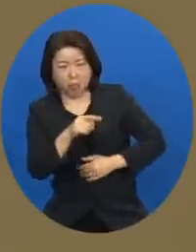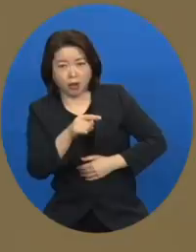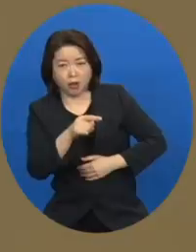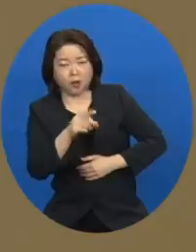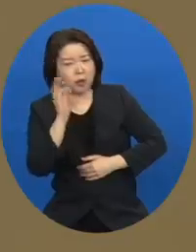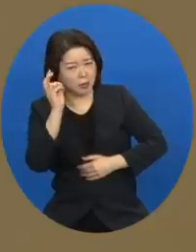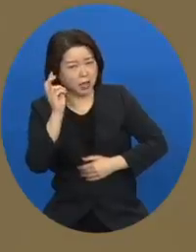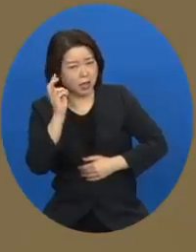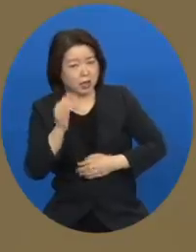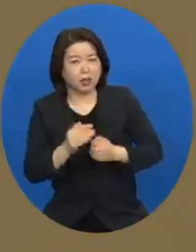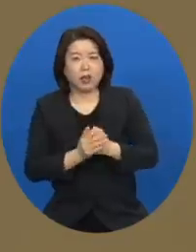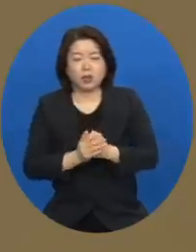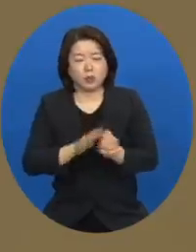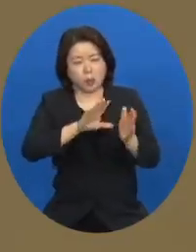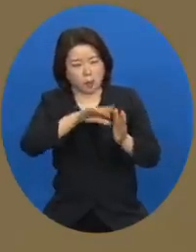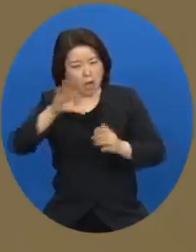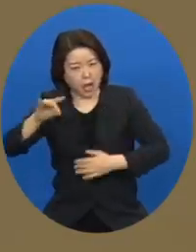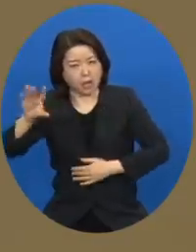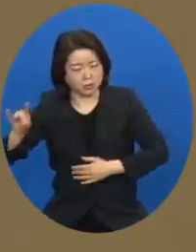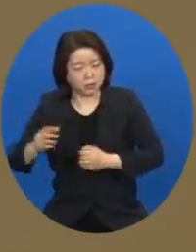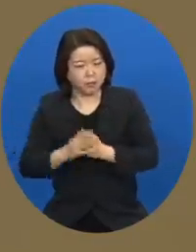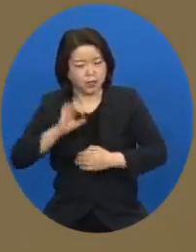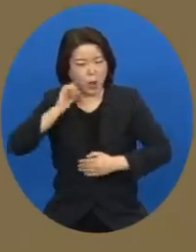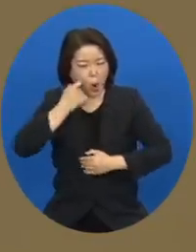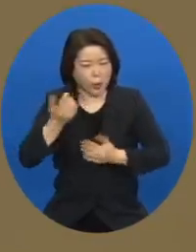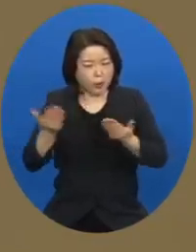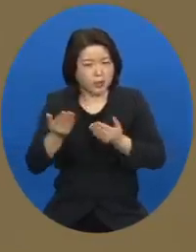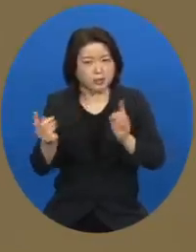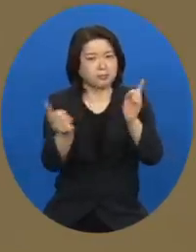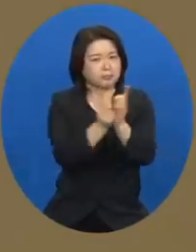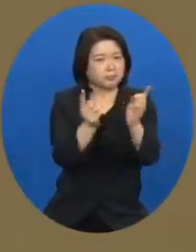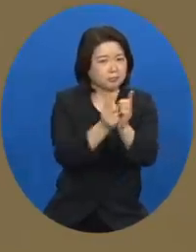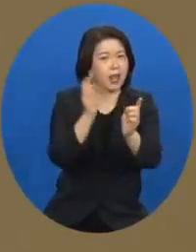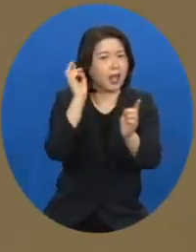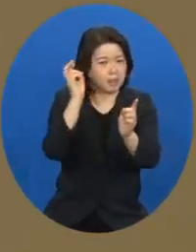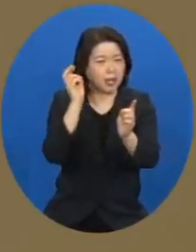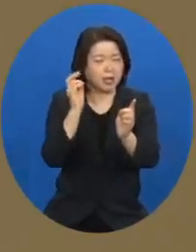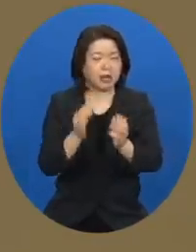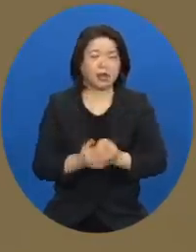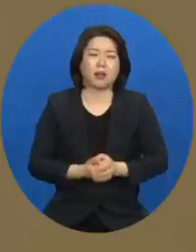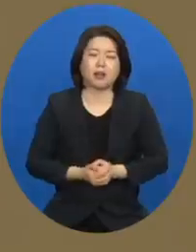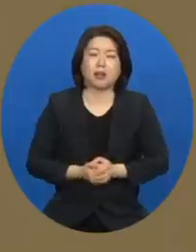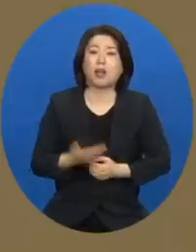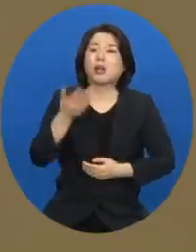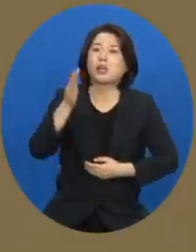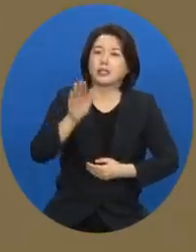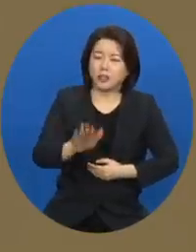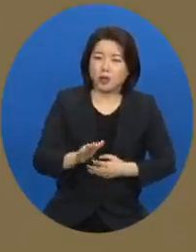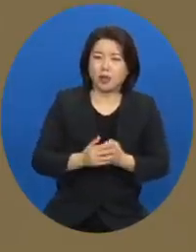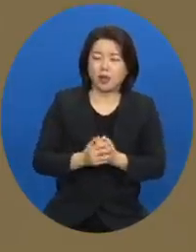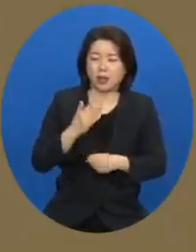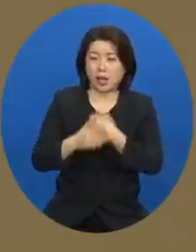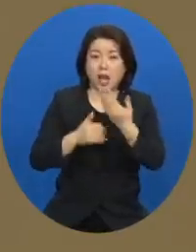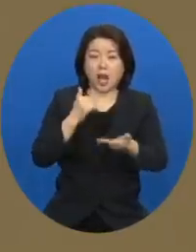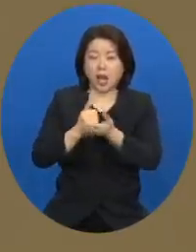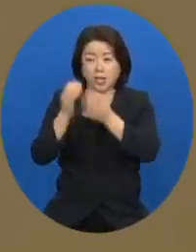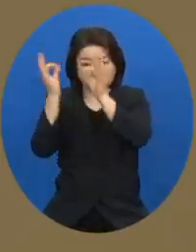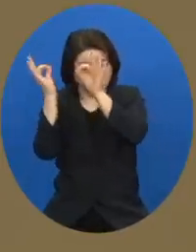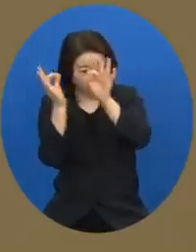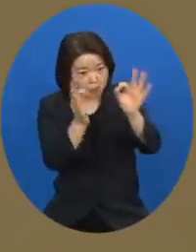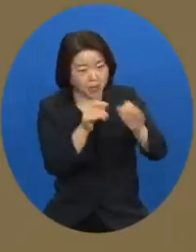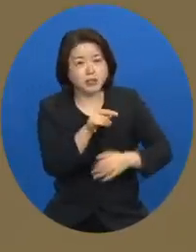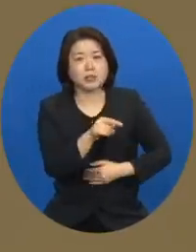받았을 것이고 때때로 어려운 일도 많이 겪었을 것입니다. 그러나 하나님이